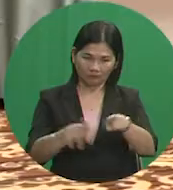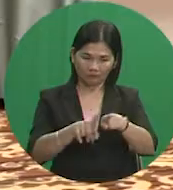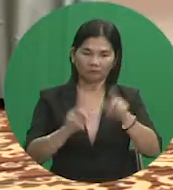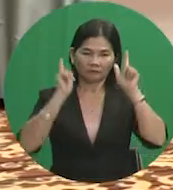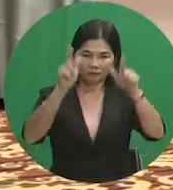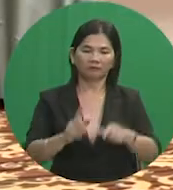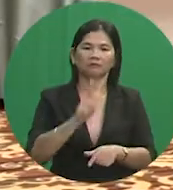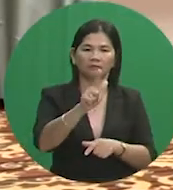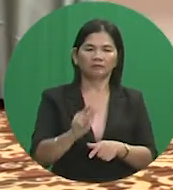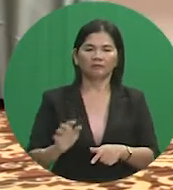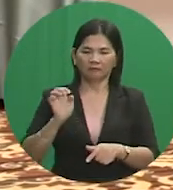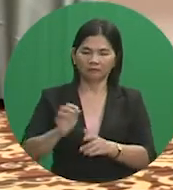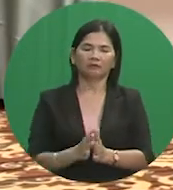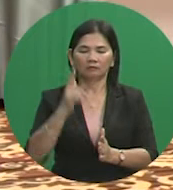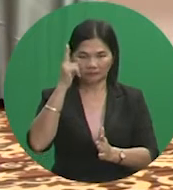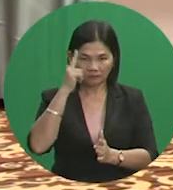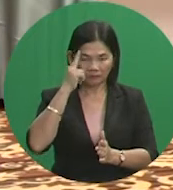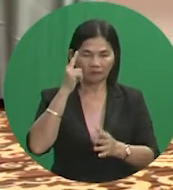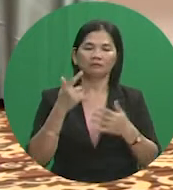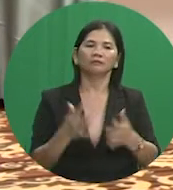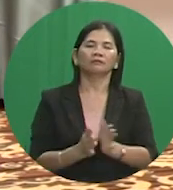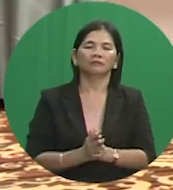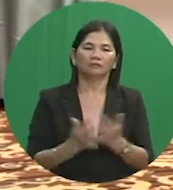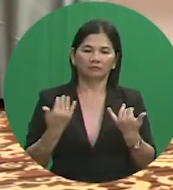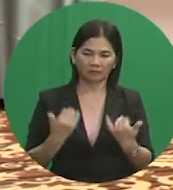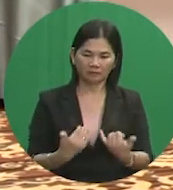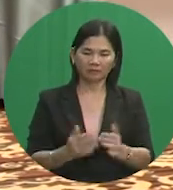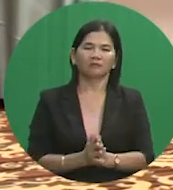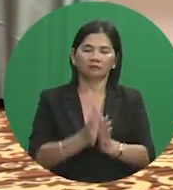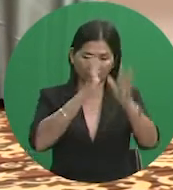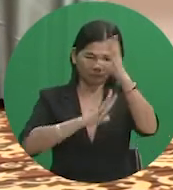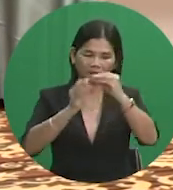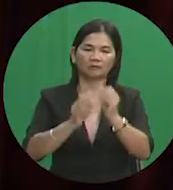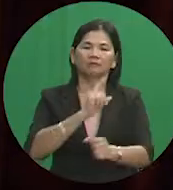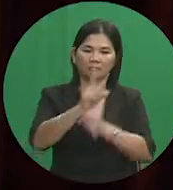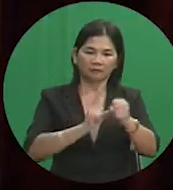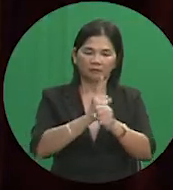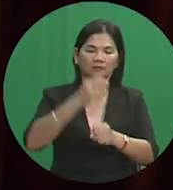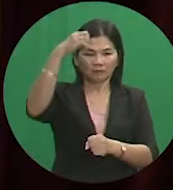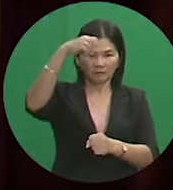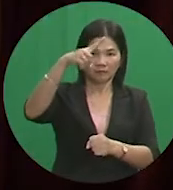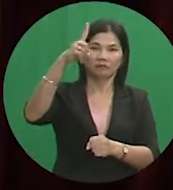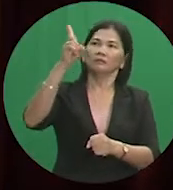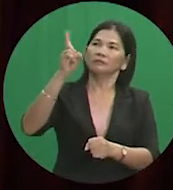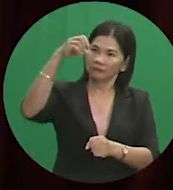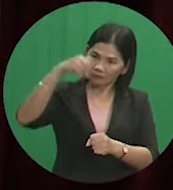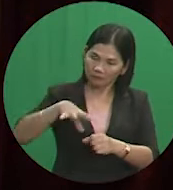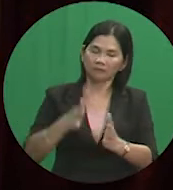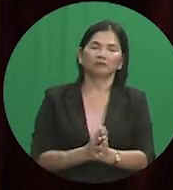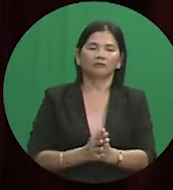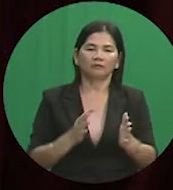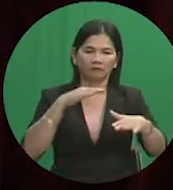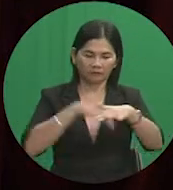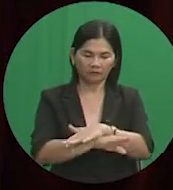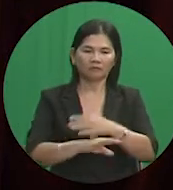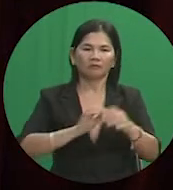ได้แอดดอมแอมจัดแม่กระมีจำนวนยังบนมอมถาตามระยะเวบบดาวดาเป็นมุดไงนี้หนึ่งบ้านเชียประชัยกำเนิดดอนเนจโ